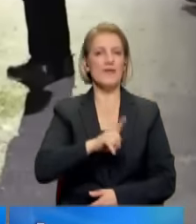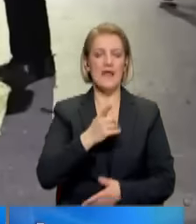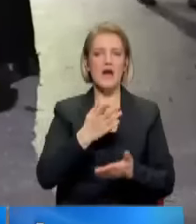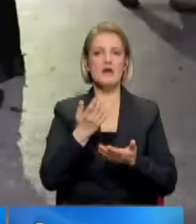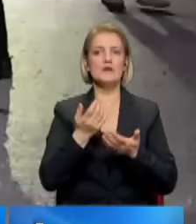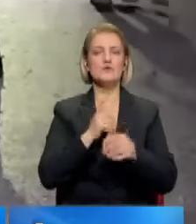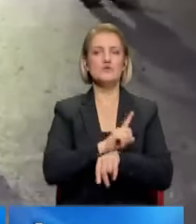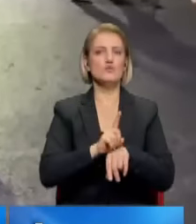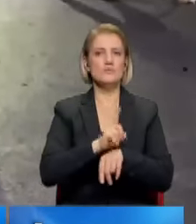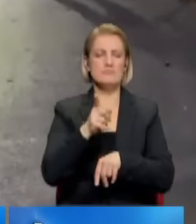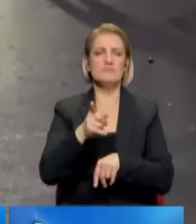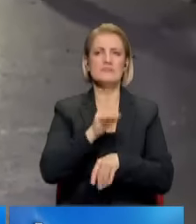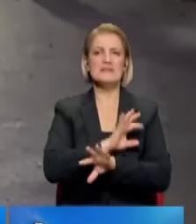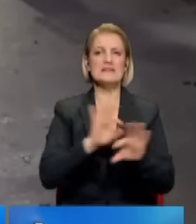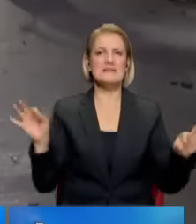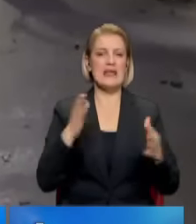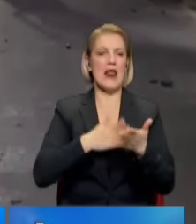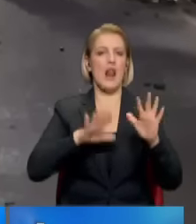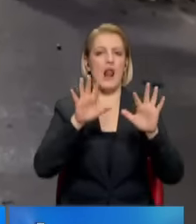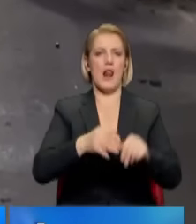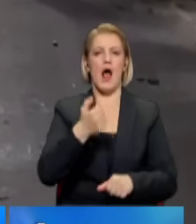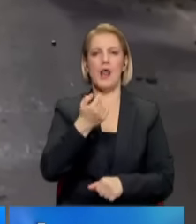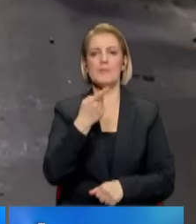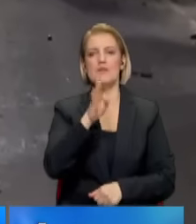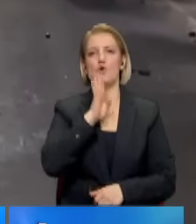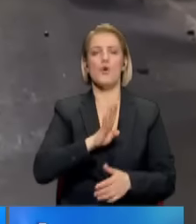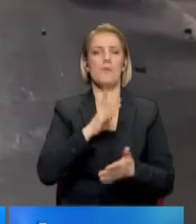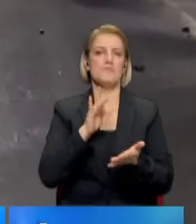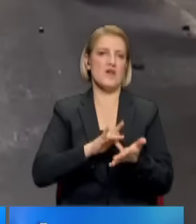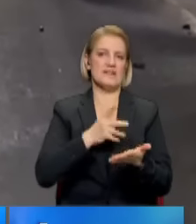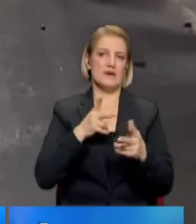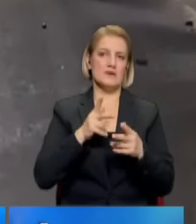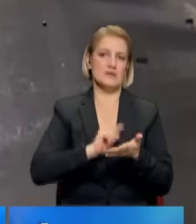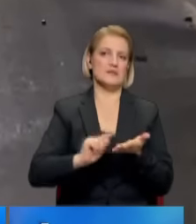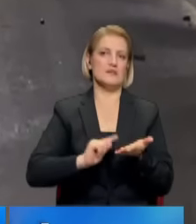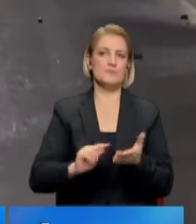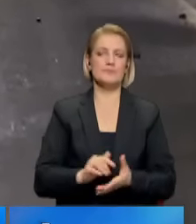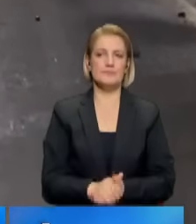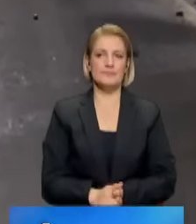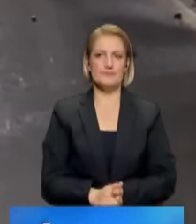ehliyetine süresiz el konuldu. 6.400 lira da idari para cezası kesildi.